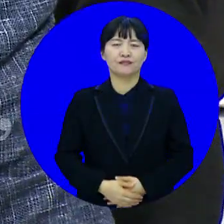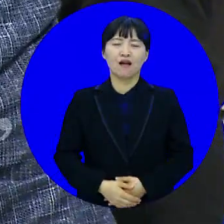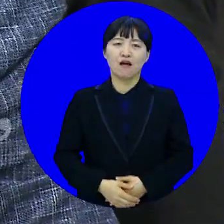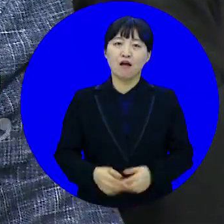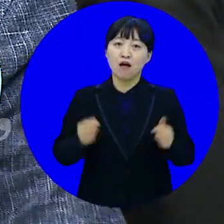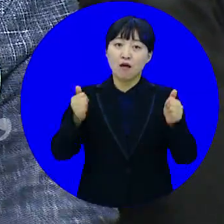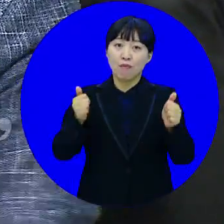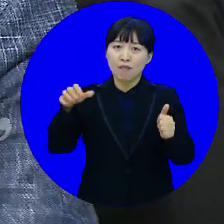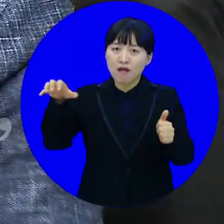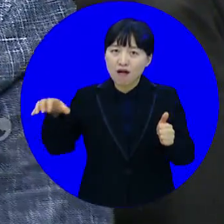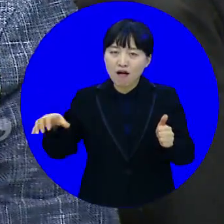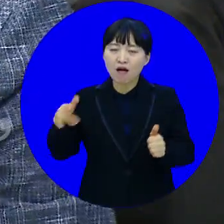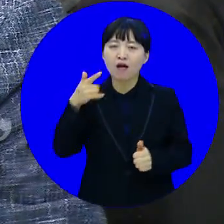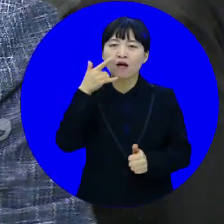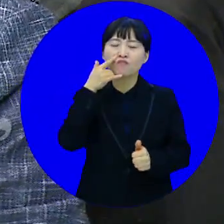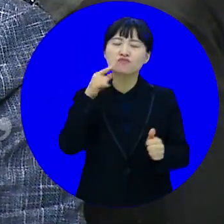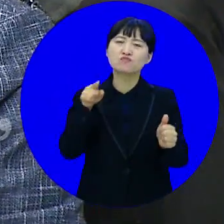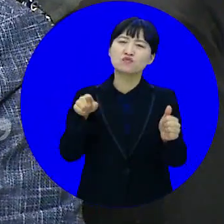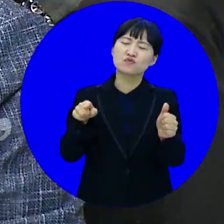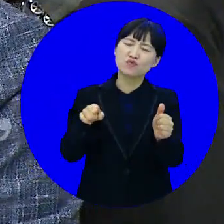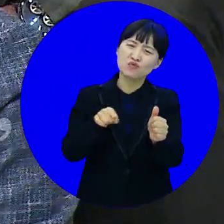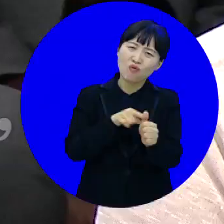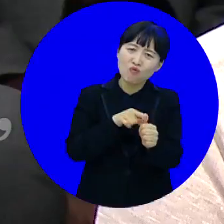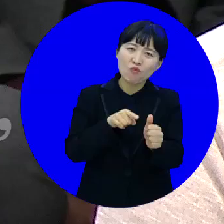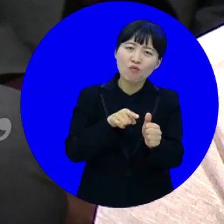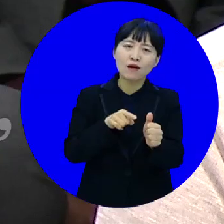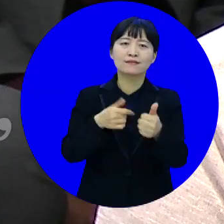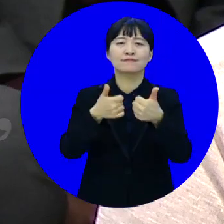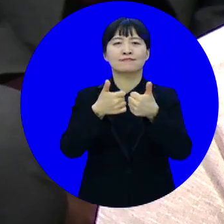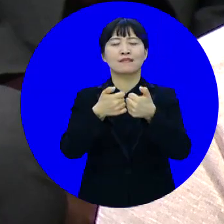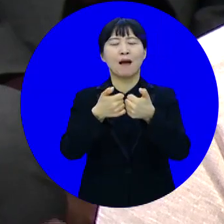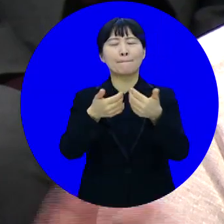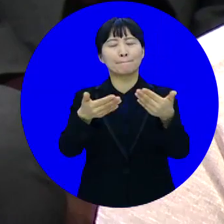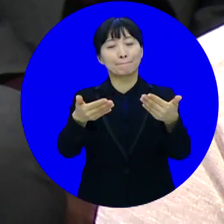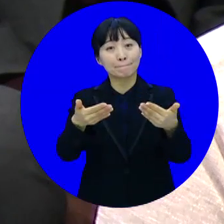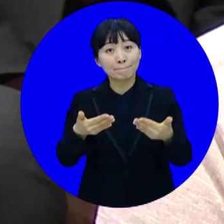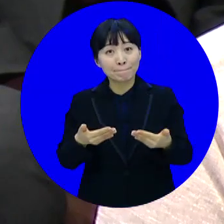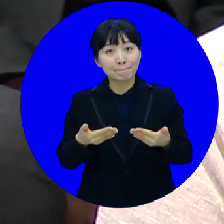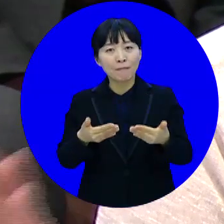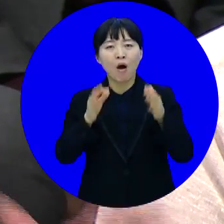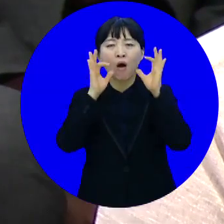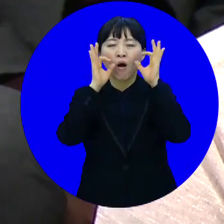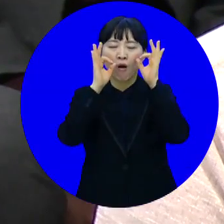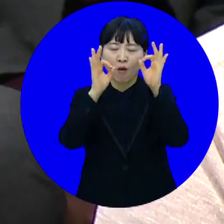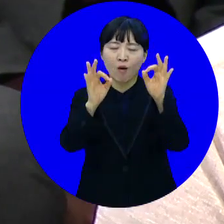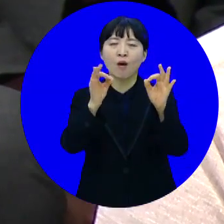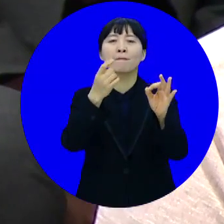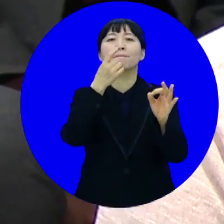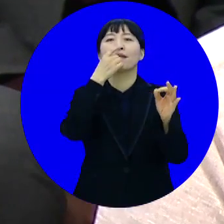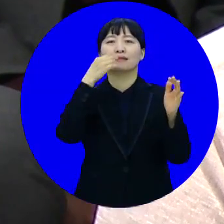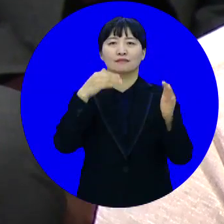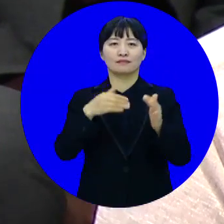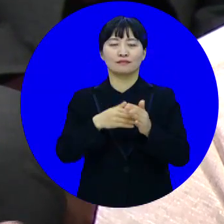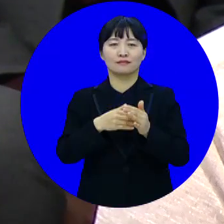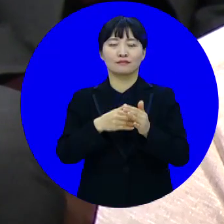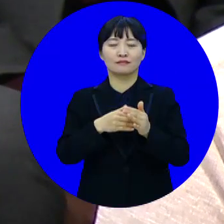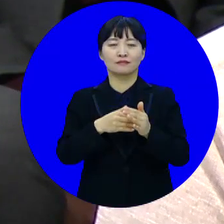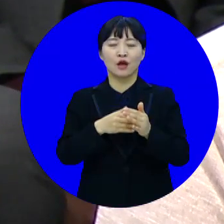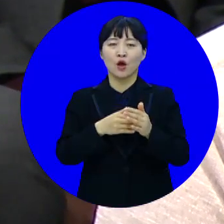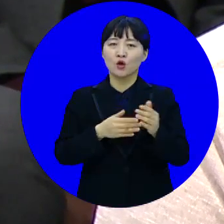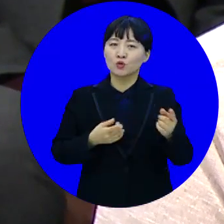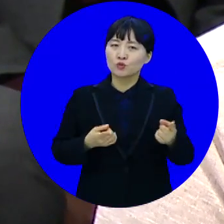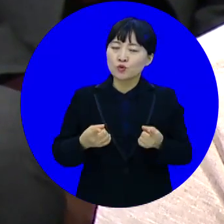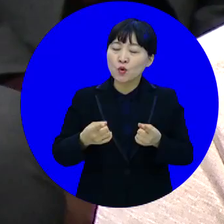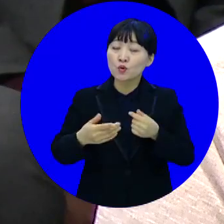받고 상담을 받게 되면서 좀 많이 깨닫게 됐어요. 좀 가운데서 중재해 주시는 분도 계시고 또 저